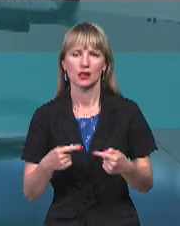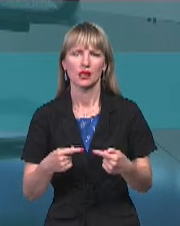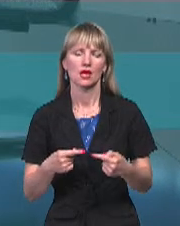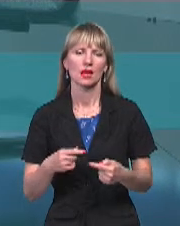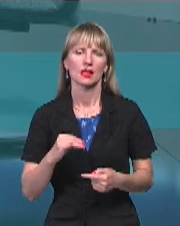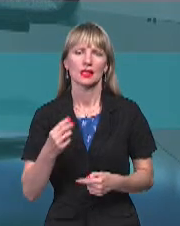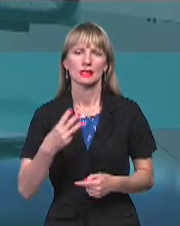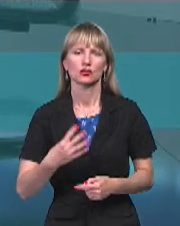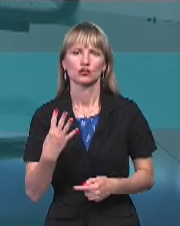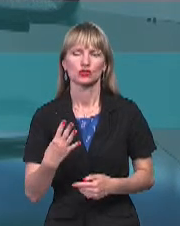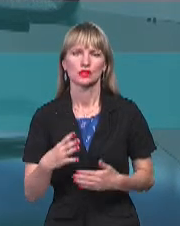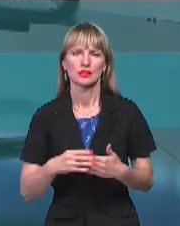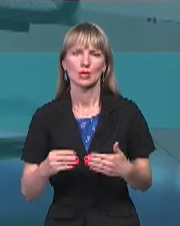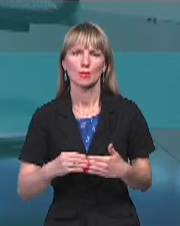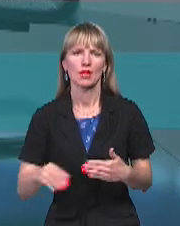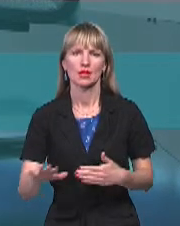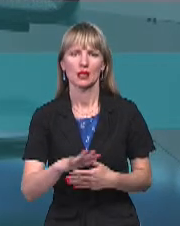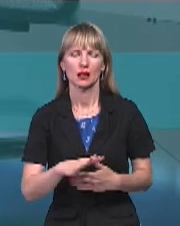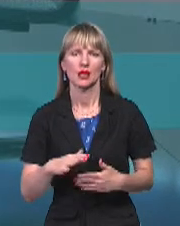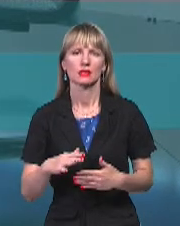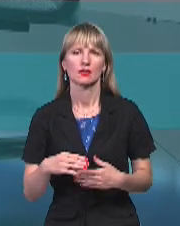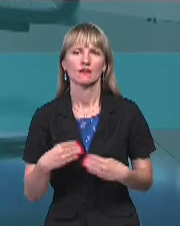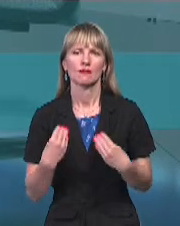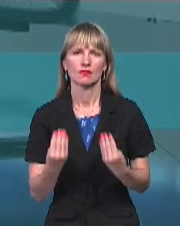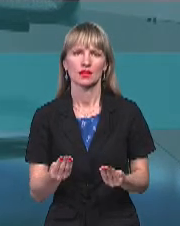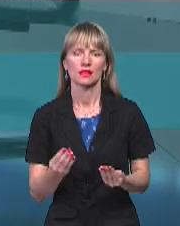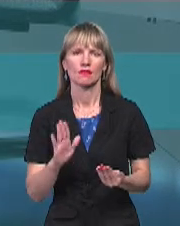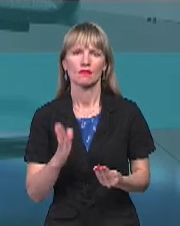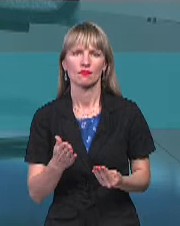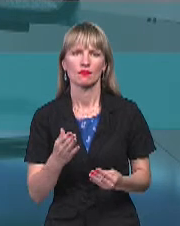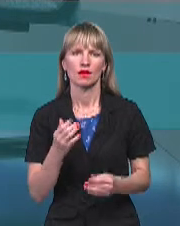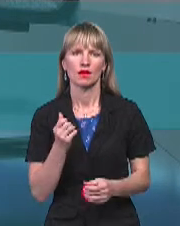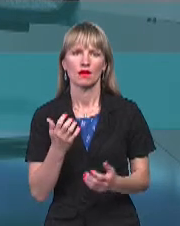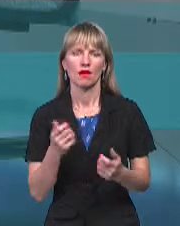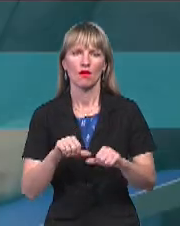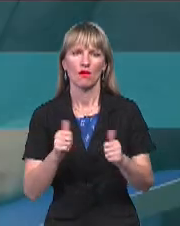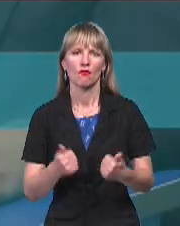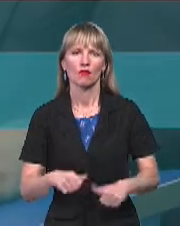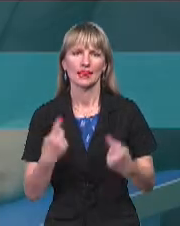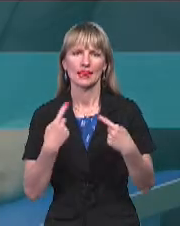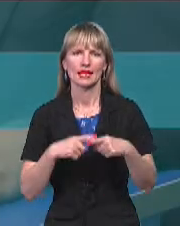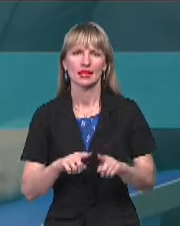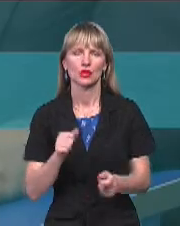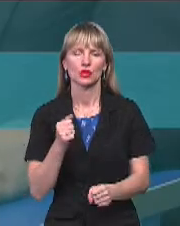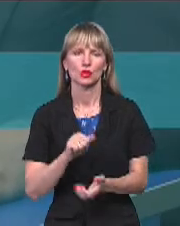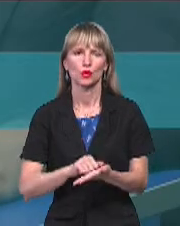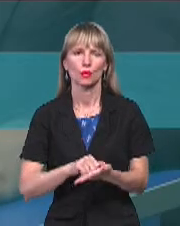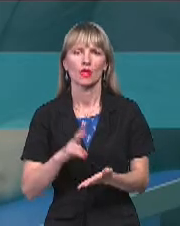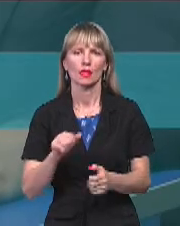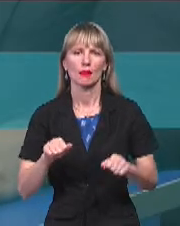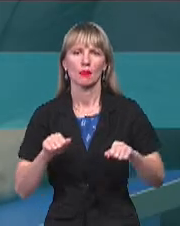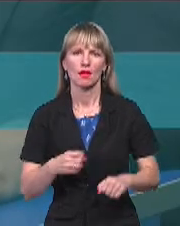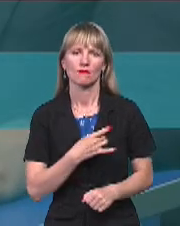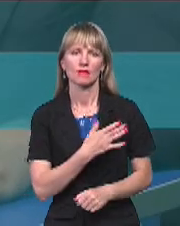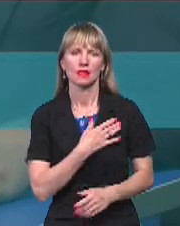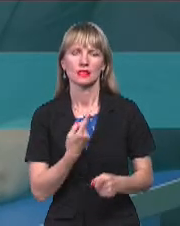і 304 ділянки виділені у розробку технічної документації на право власності цієї